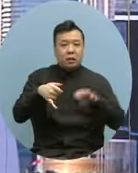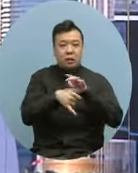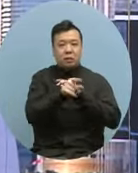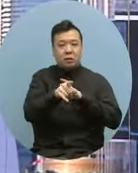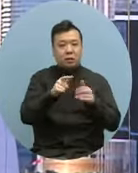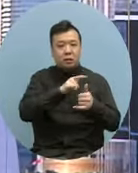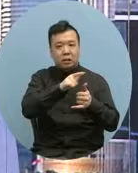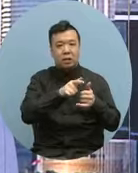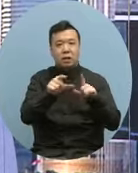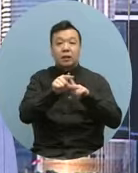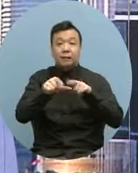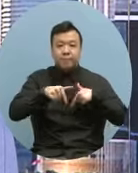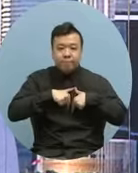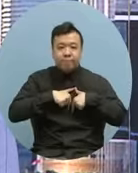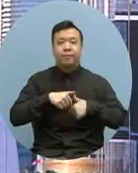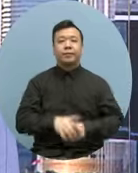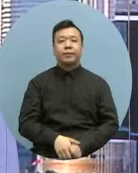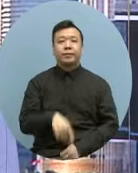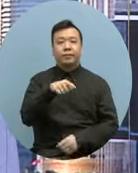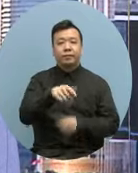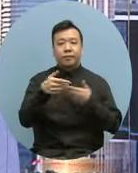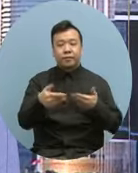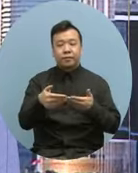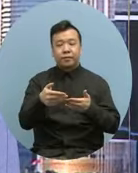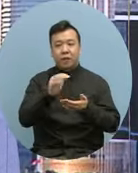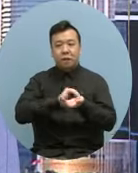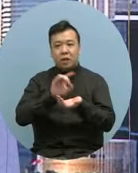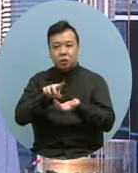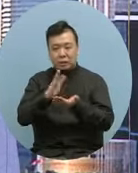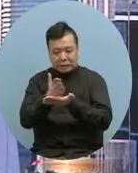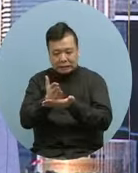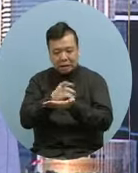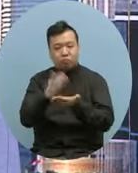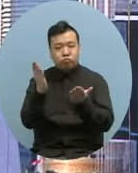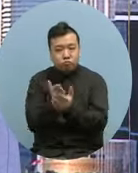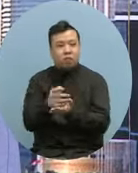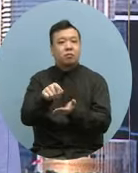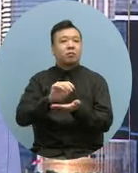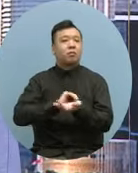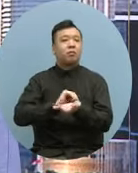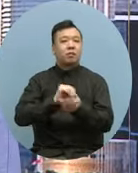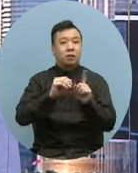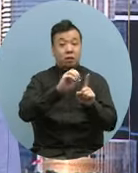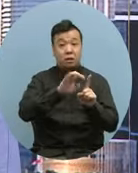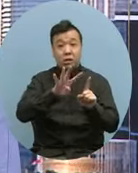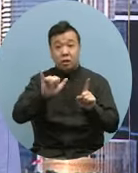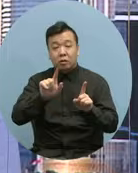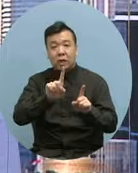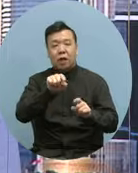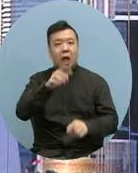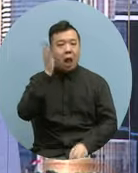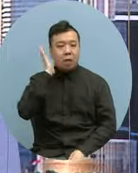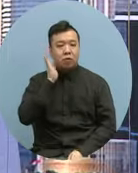去入住咗呢個檢疫中心嘅。咁今日嘅測試咧就係陽性嘅。咁1046咧就係男